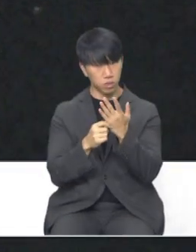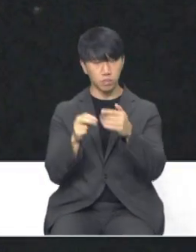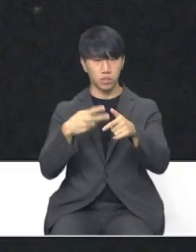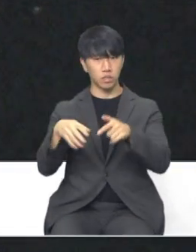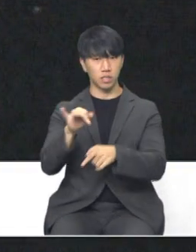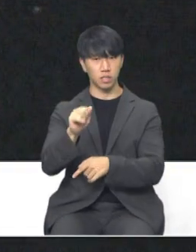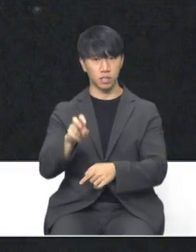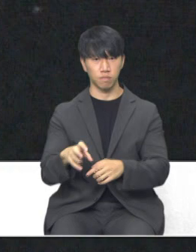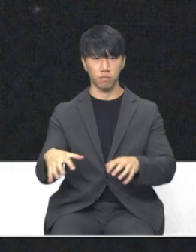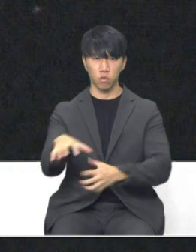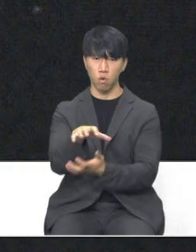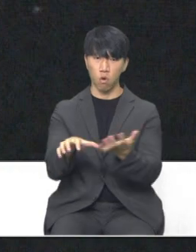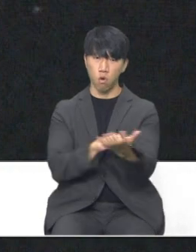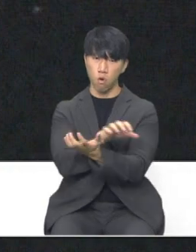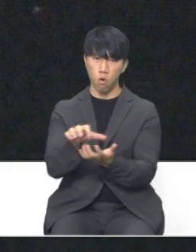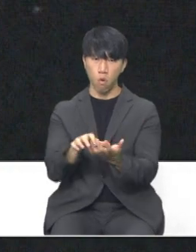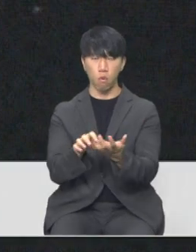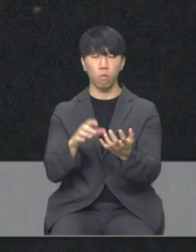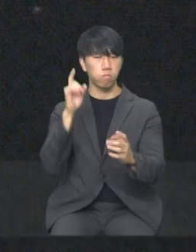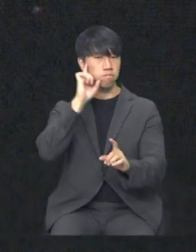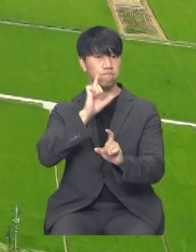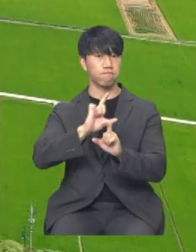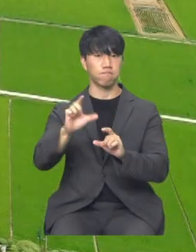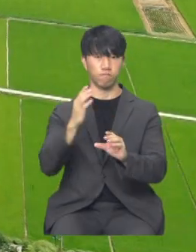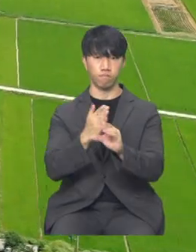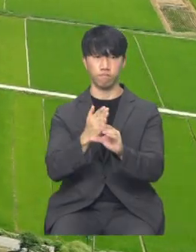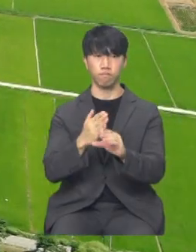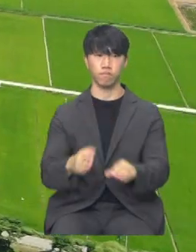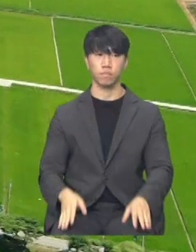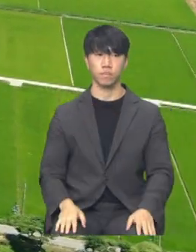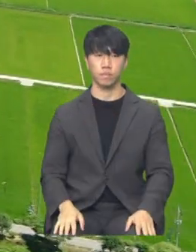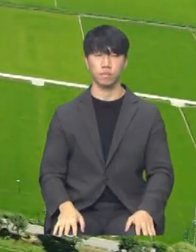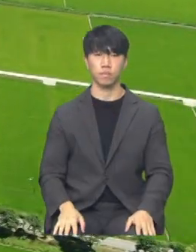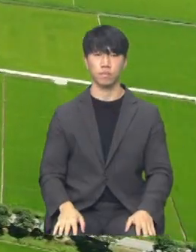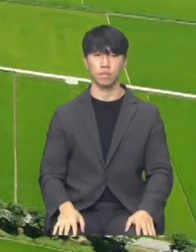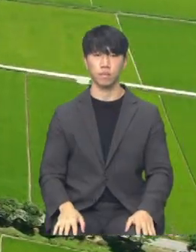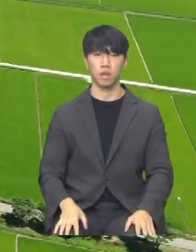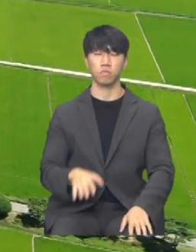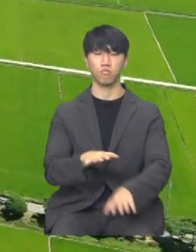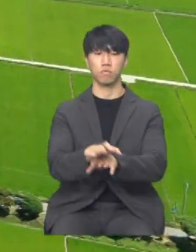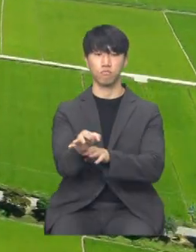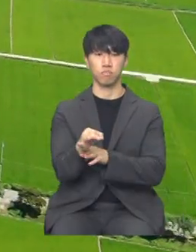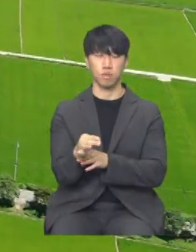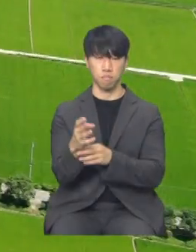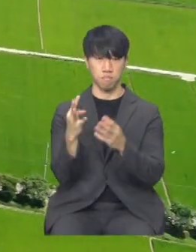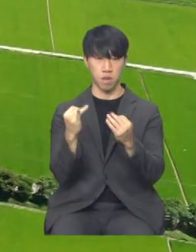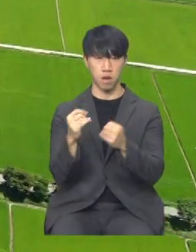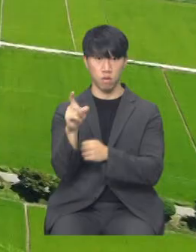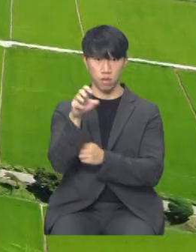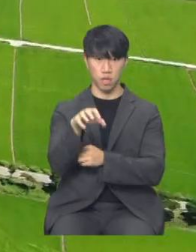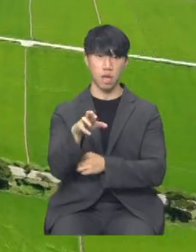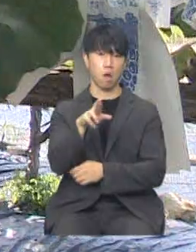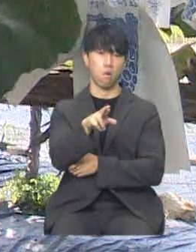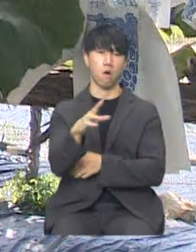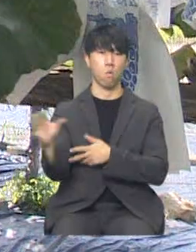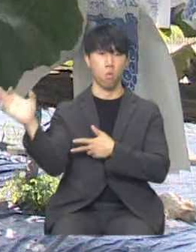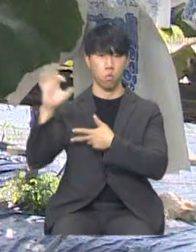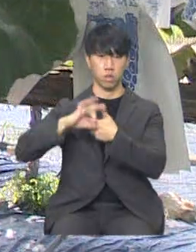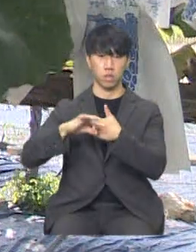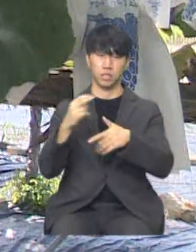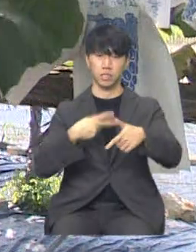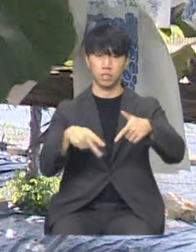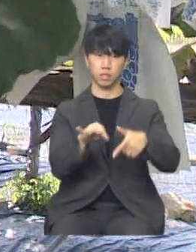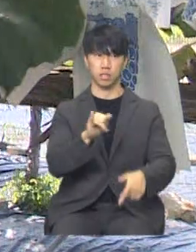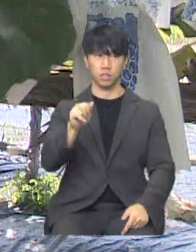혼합해 지급할지 논의하고 있습니다. 수혜 대상이 몰려있는 강화군과 옹진군은 인천이음카드